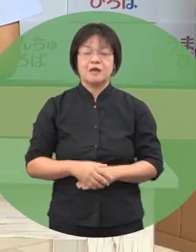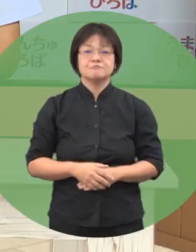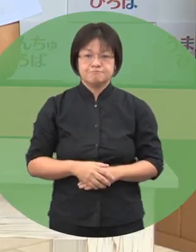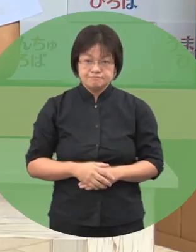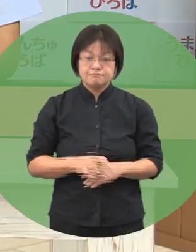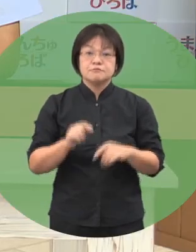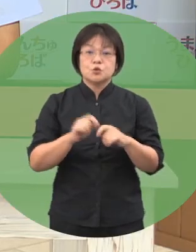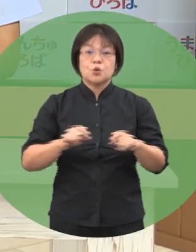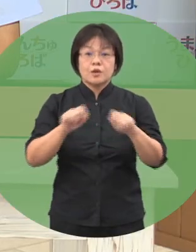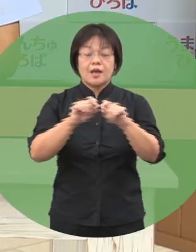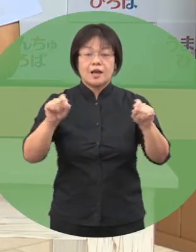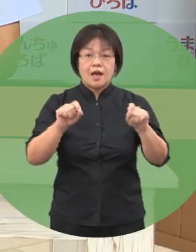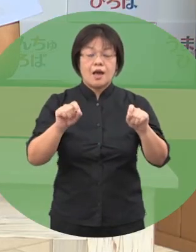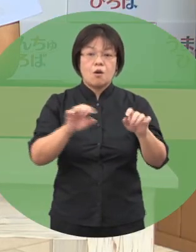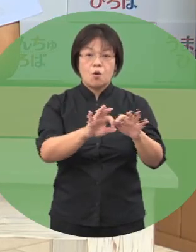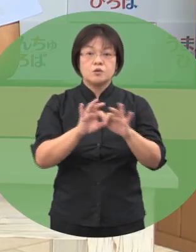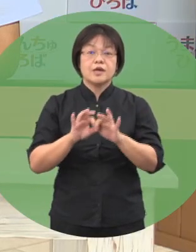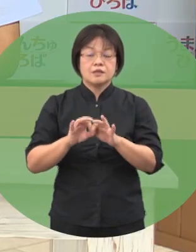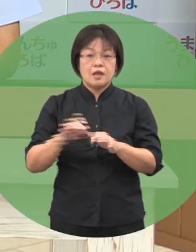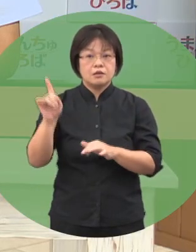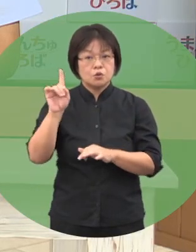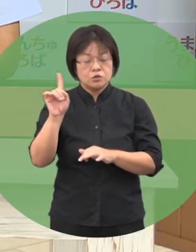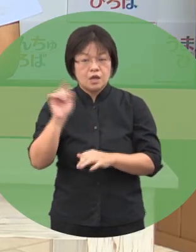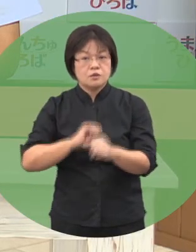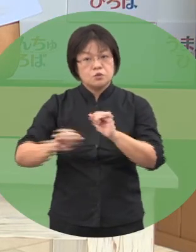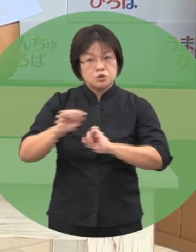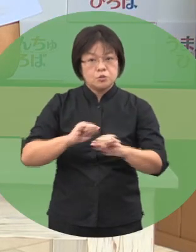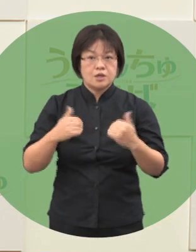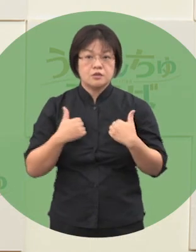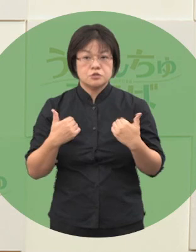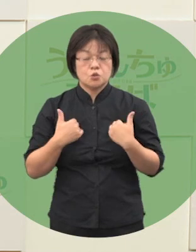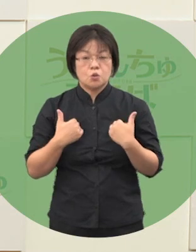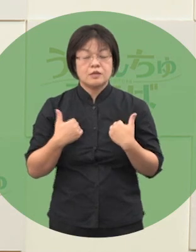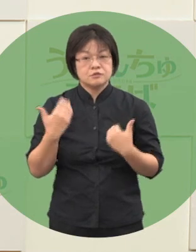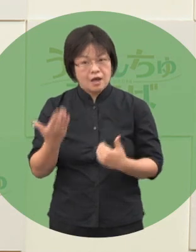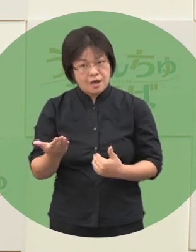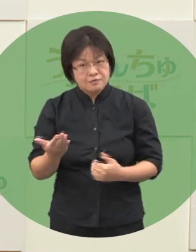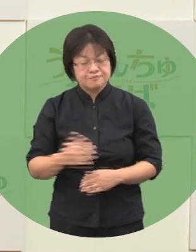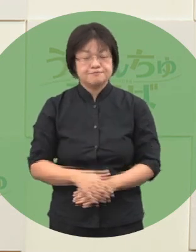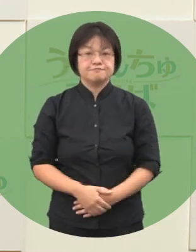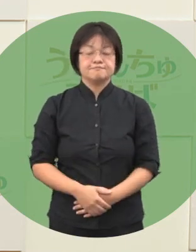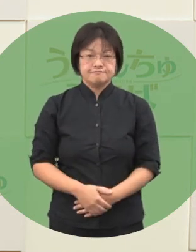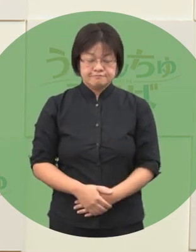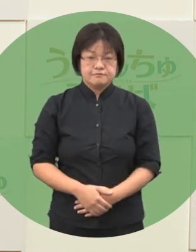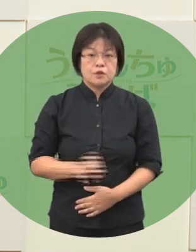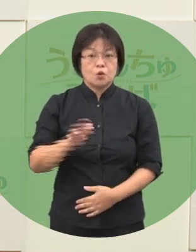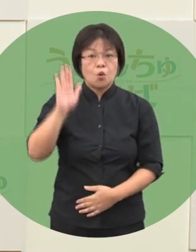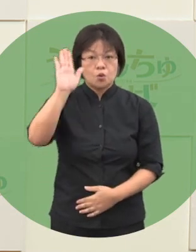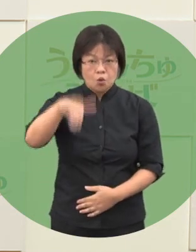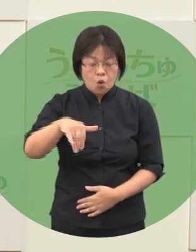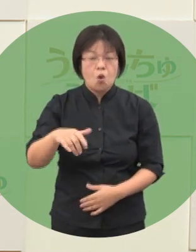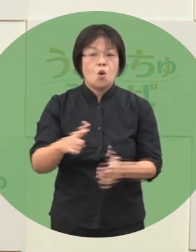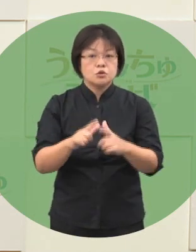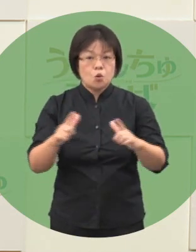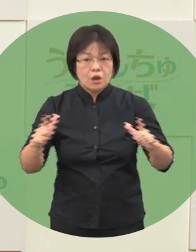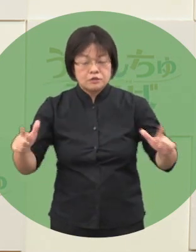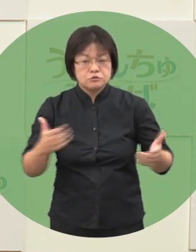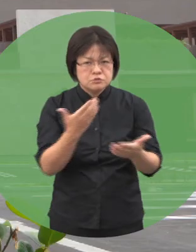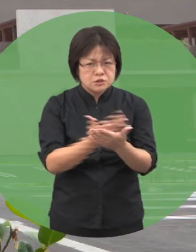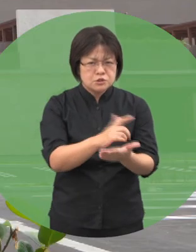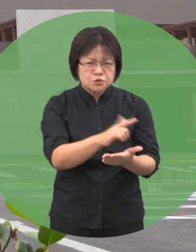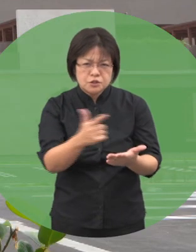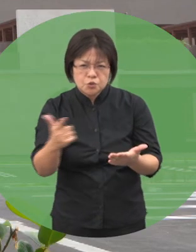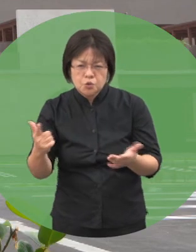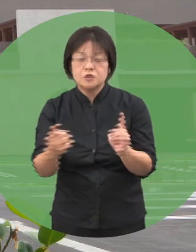果を受けて、これからどのような取り組みが必要ですか？ はい、今後増加する医療ニーズに対応するため